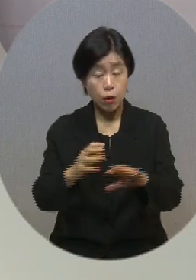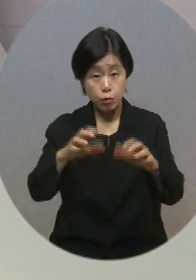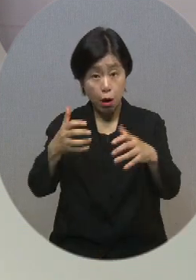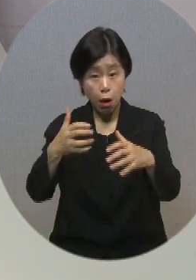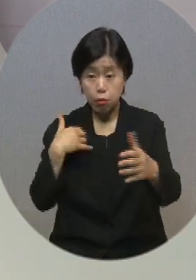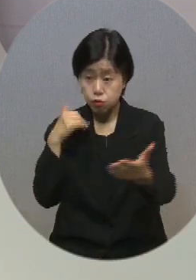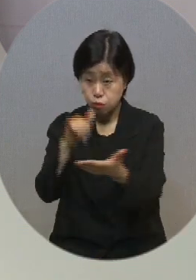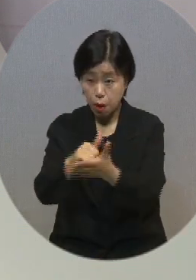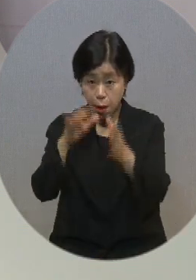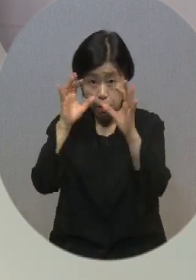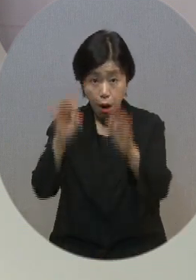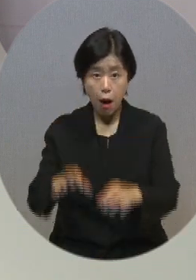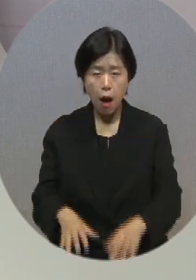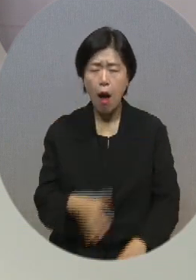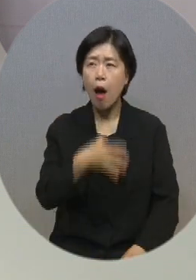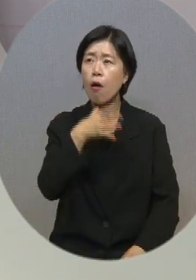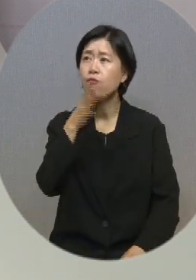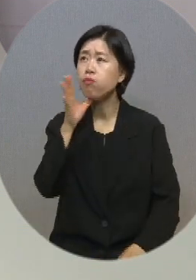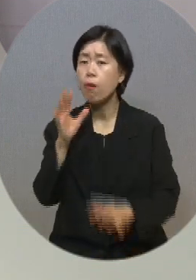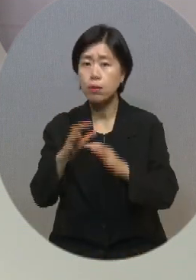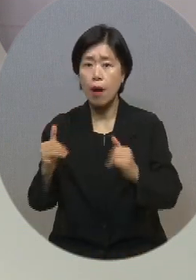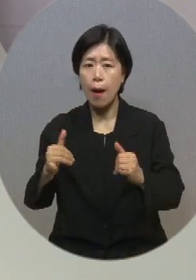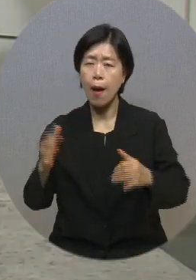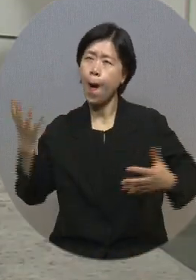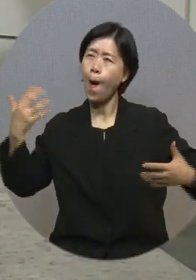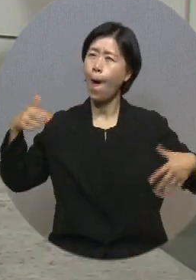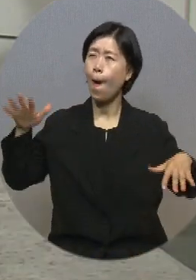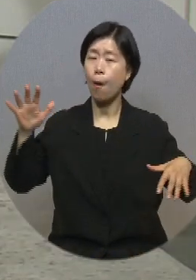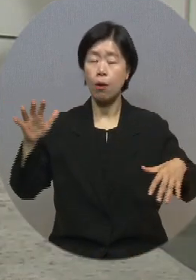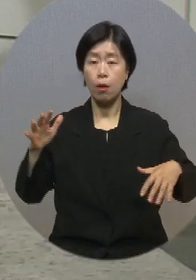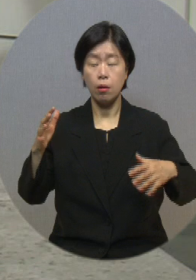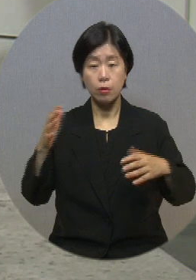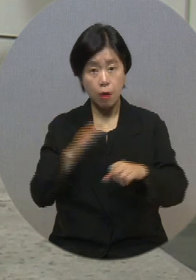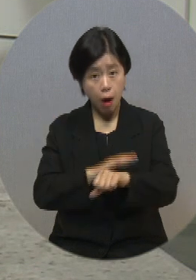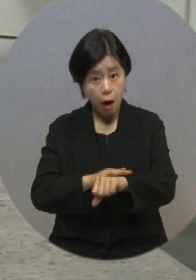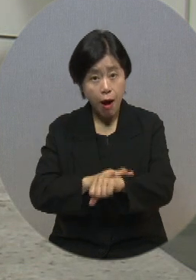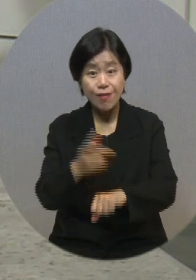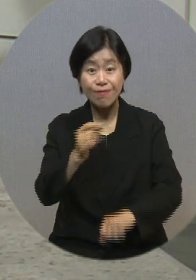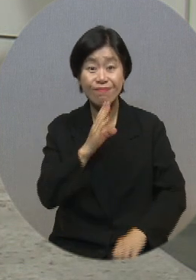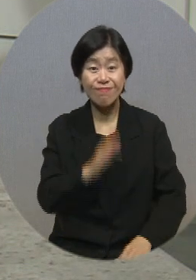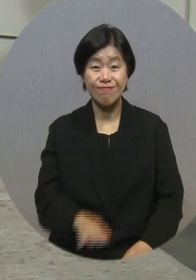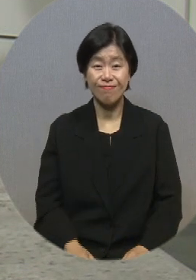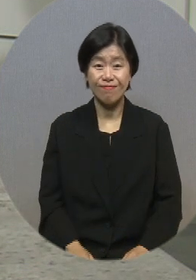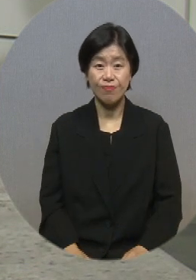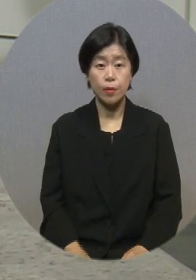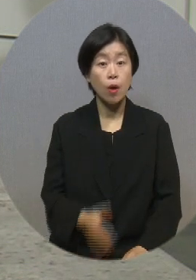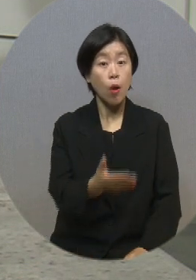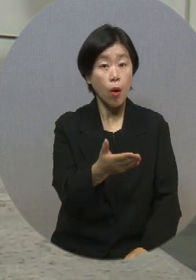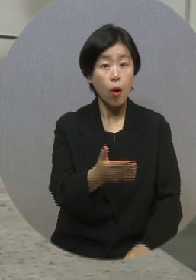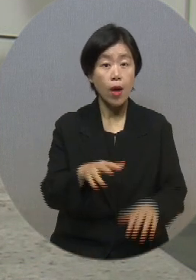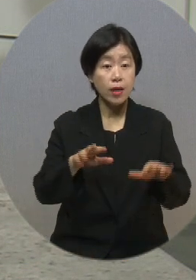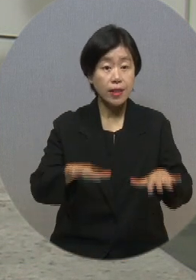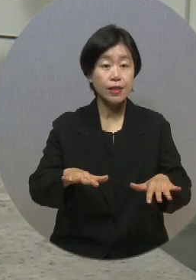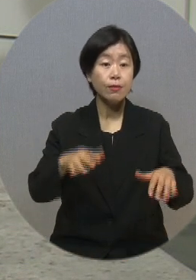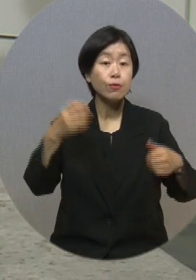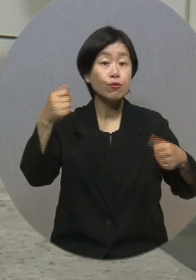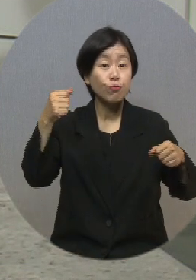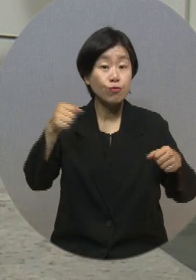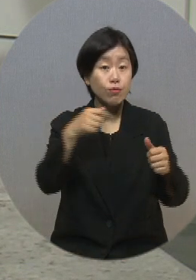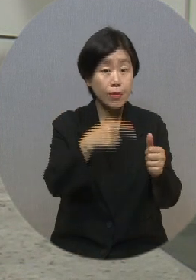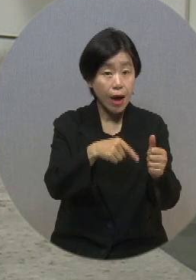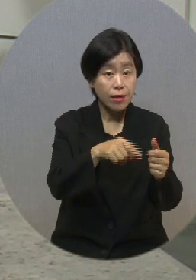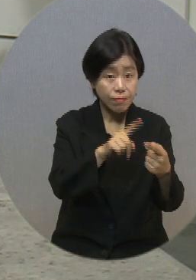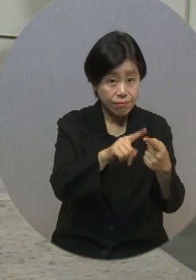아, 할머니, 할아버님들이 더 열심히 네. 추죠. 네. 훌라 강사 일을 하면서 또 야간 대학원을 다니신다고요?